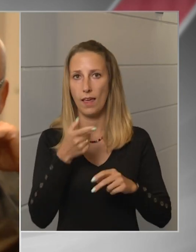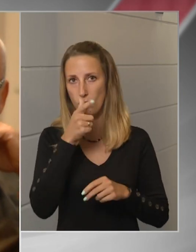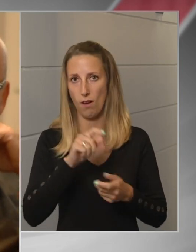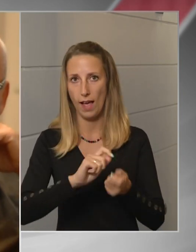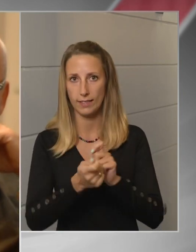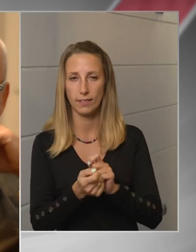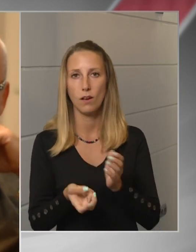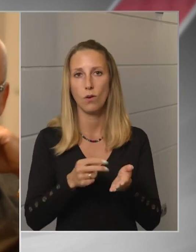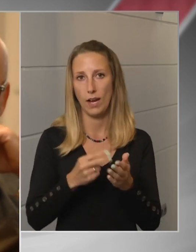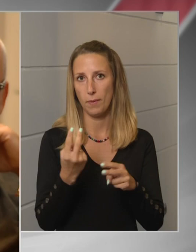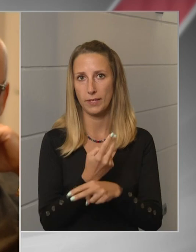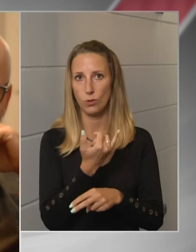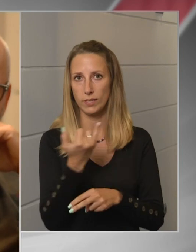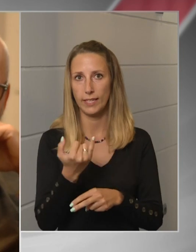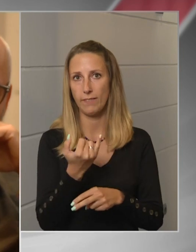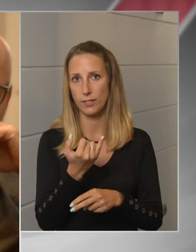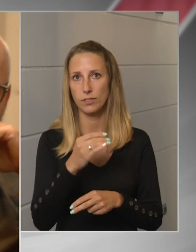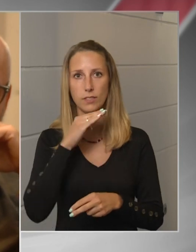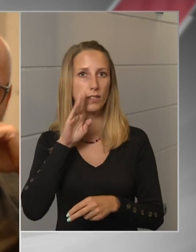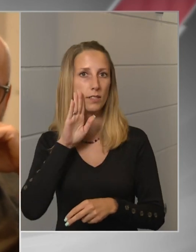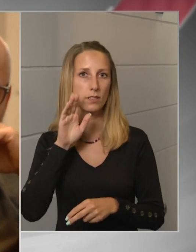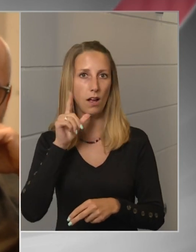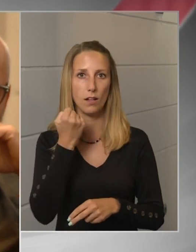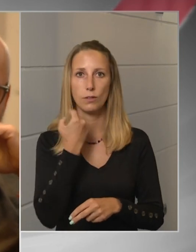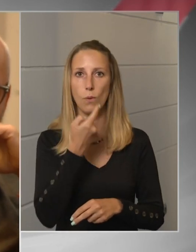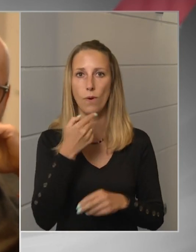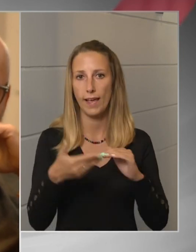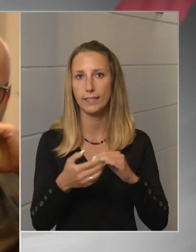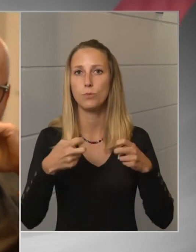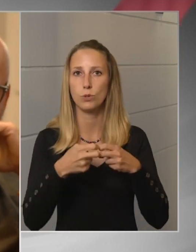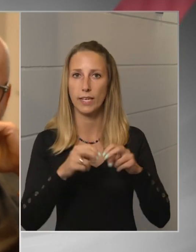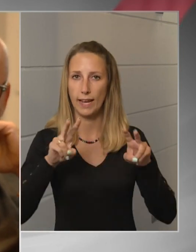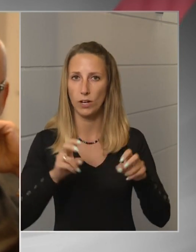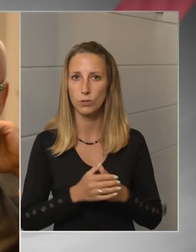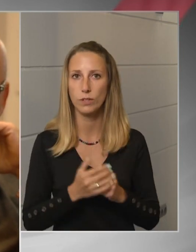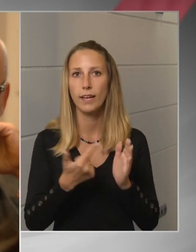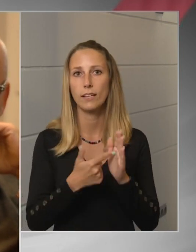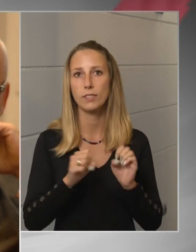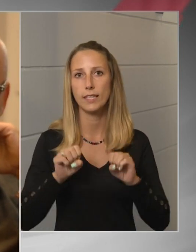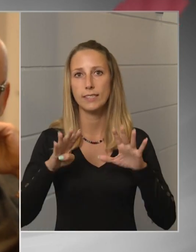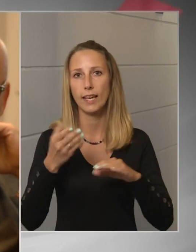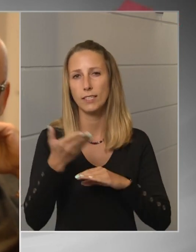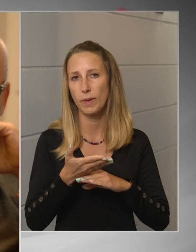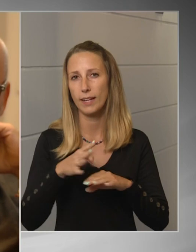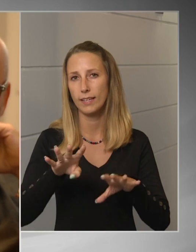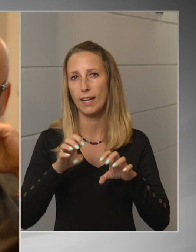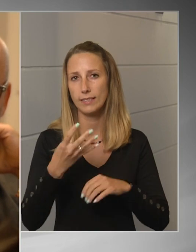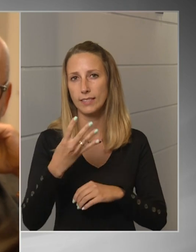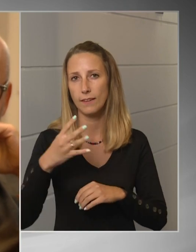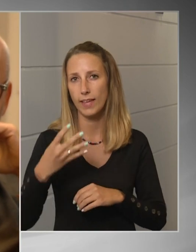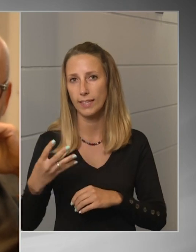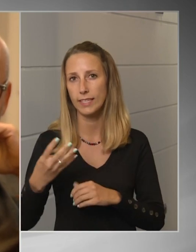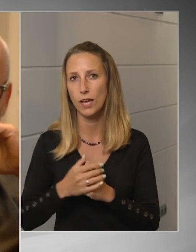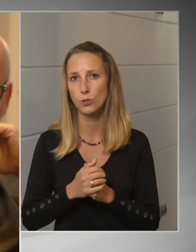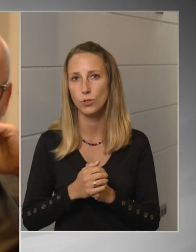korábban megszokott éves szaldó helyet, és Brüsszelre hivatkozott. Ez ugye a 2019 per 944